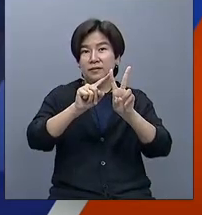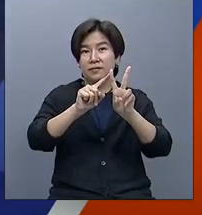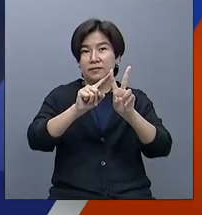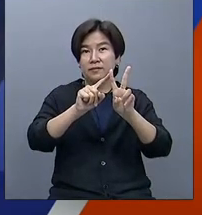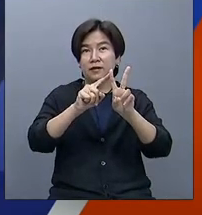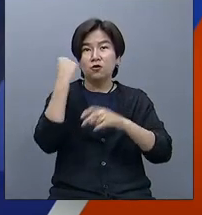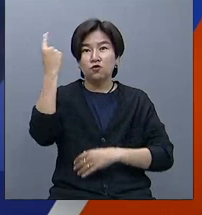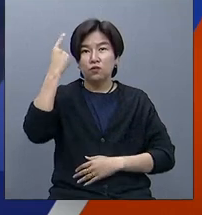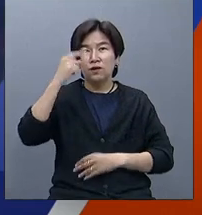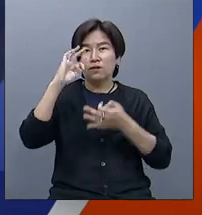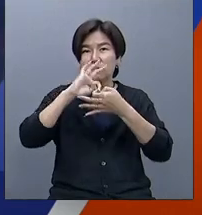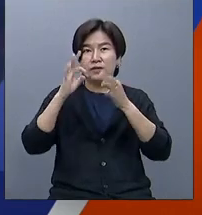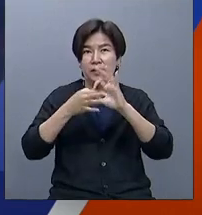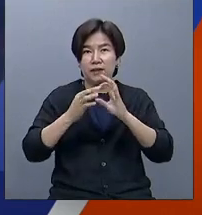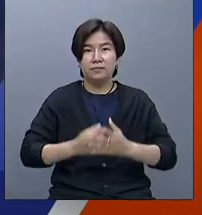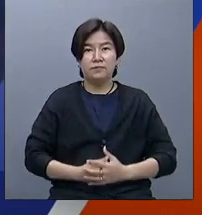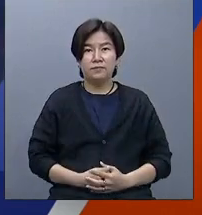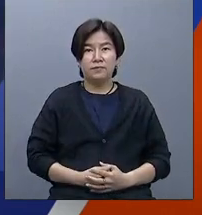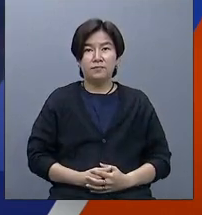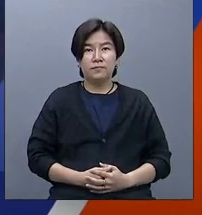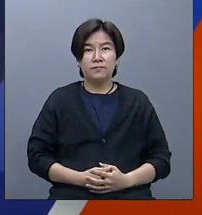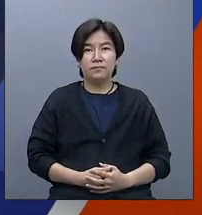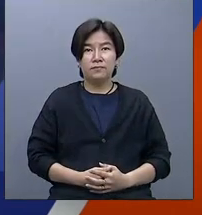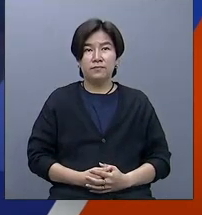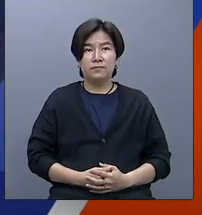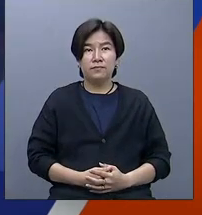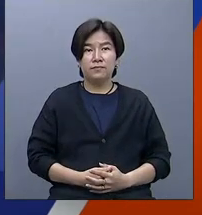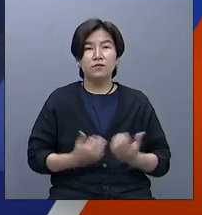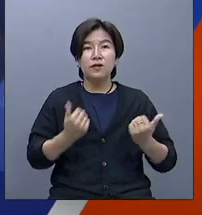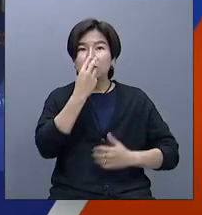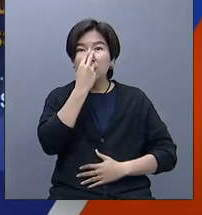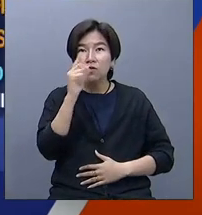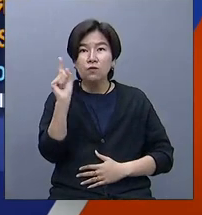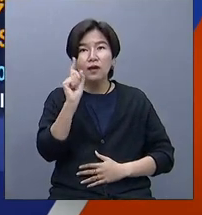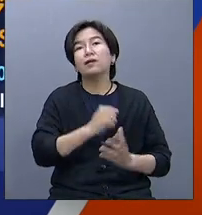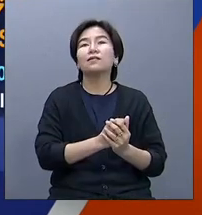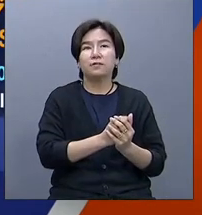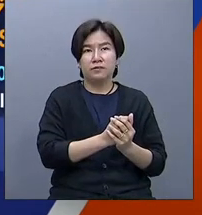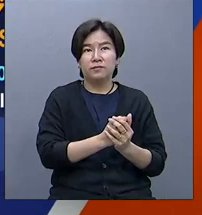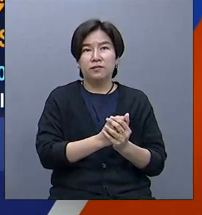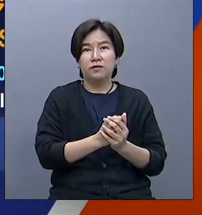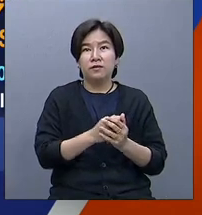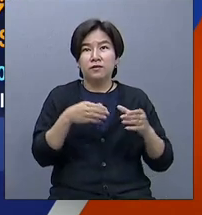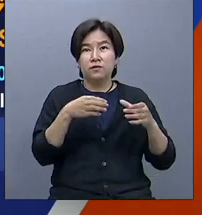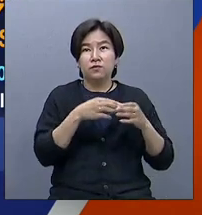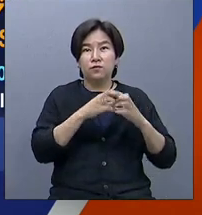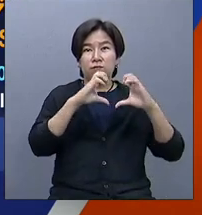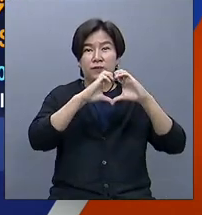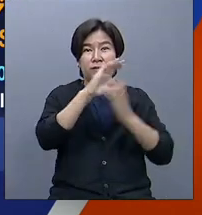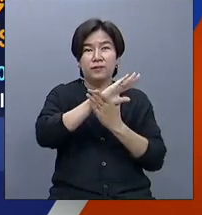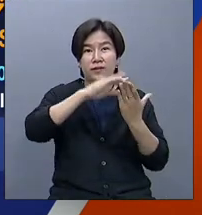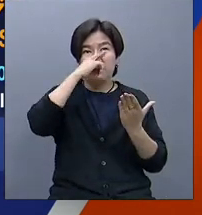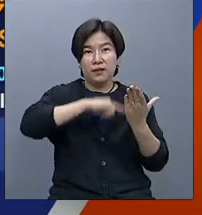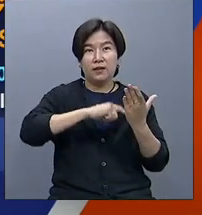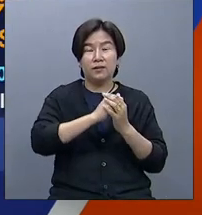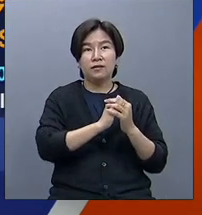นั่งกระทรวงการท่องเที่ยวและกีฬาไปดูโควต้าสัดส่วนของพรรคภูมิใจไทยกันบ้างครับที่ได้จำนวน 4บวก 4